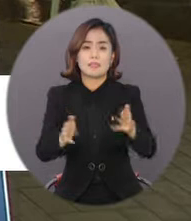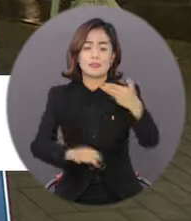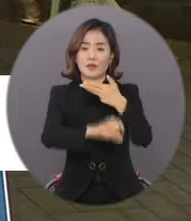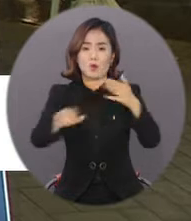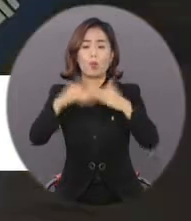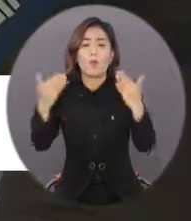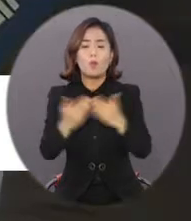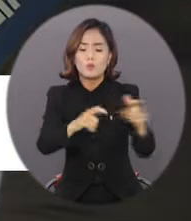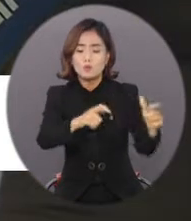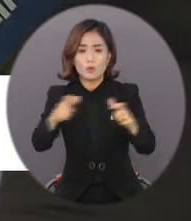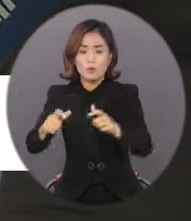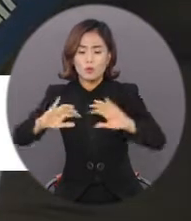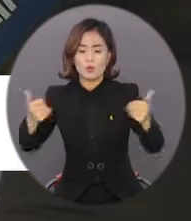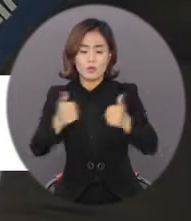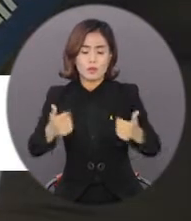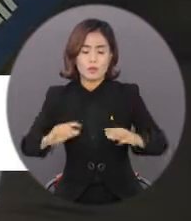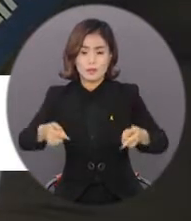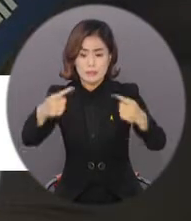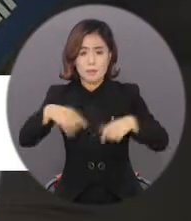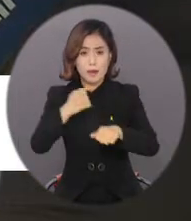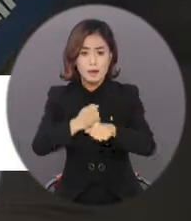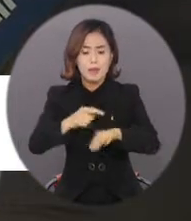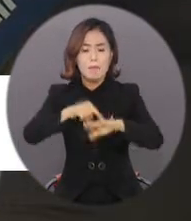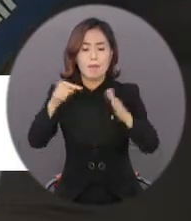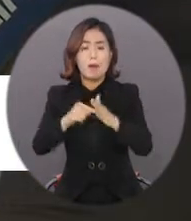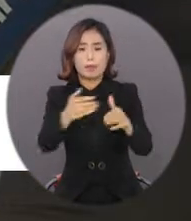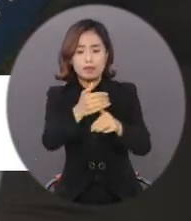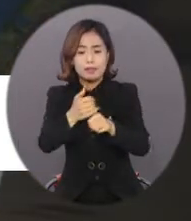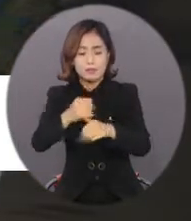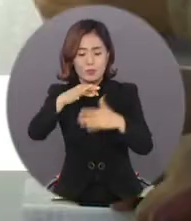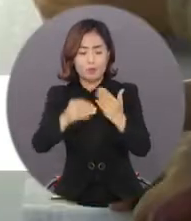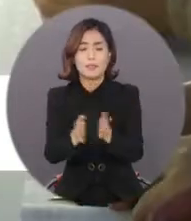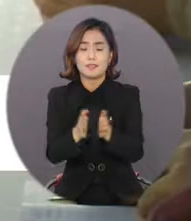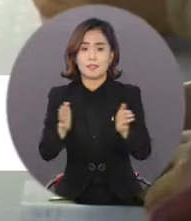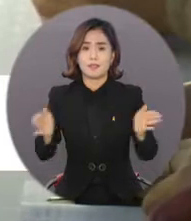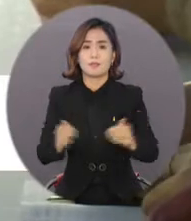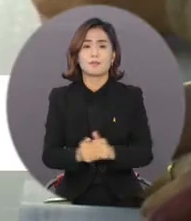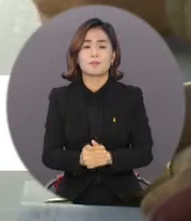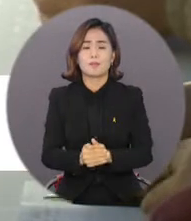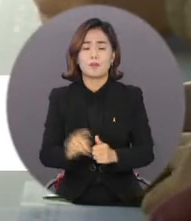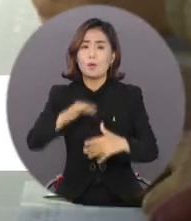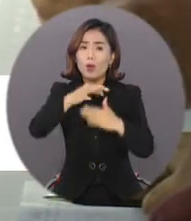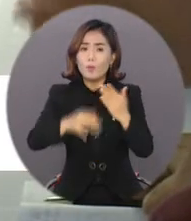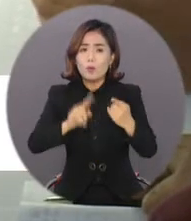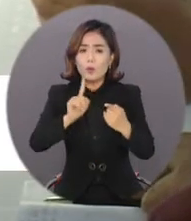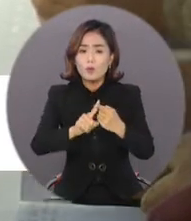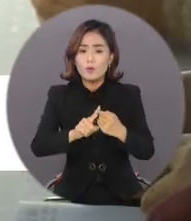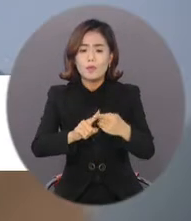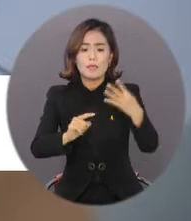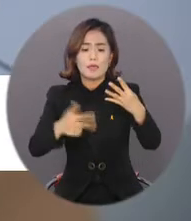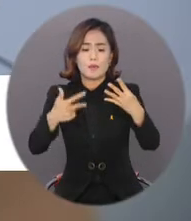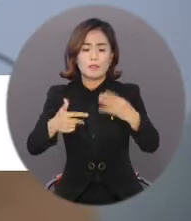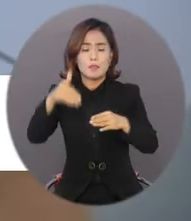8개 모든 지역구에서 국회의원이 참여하는 민심경청 프로젝트를 시작했습니다. 이 프로젝트는 4.7